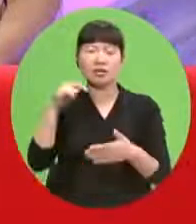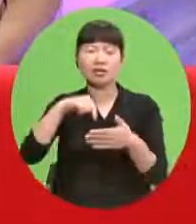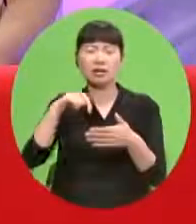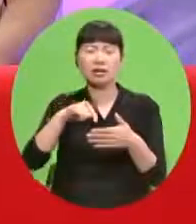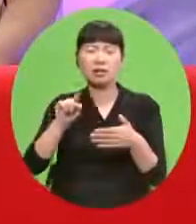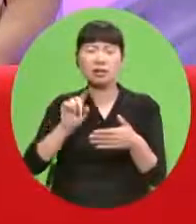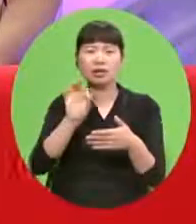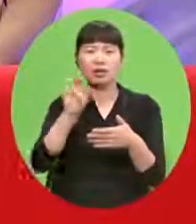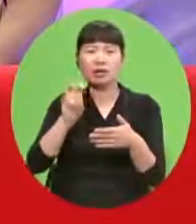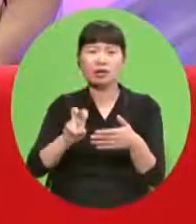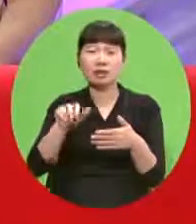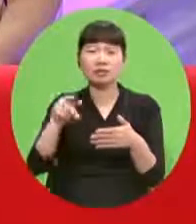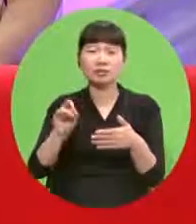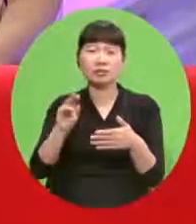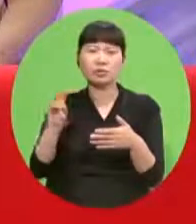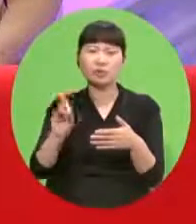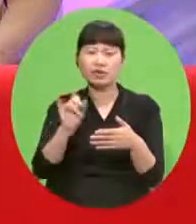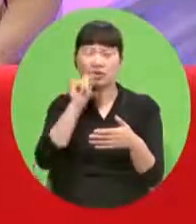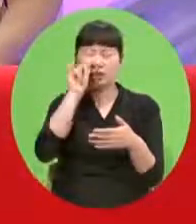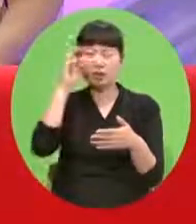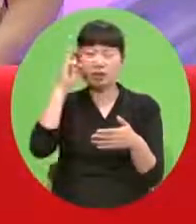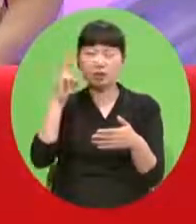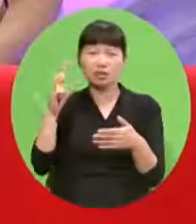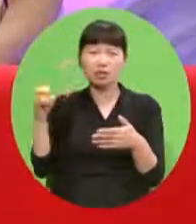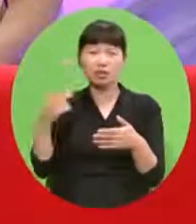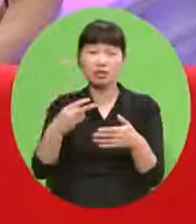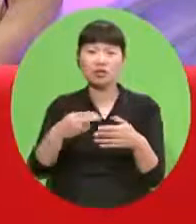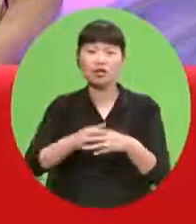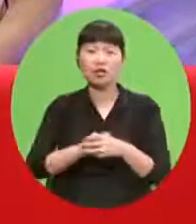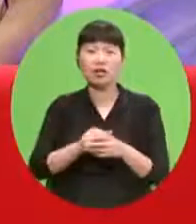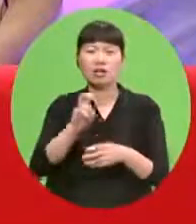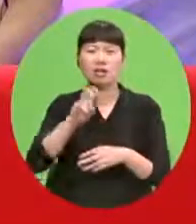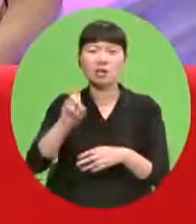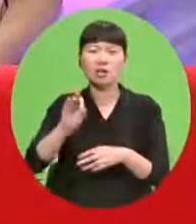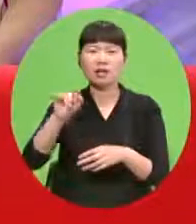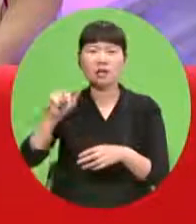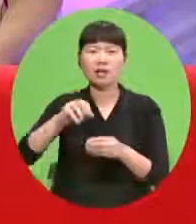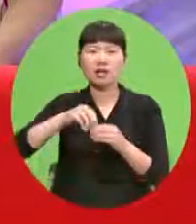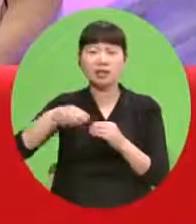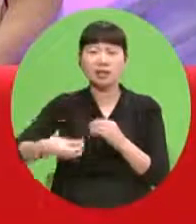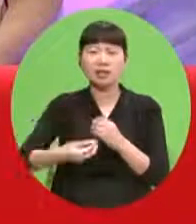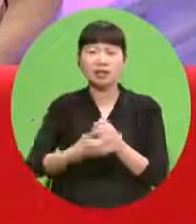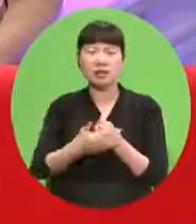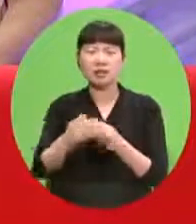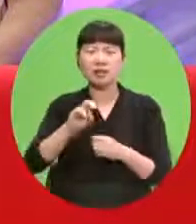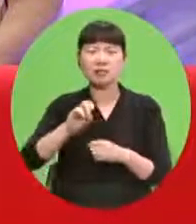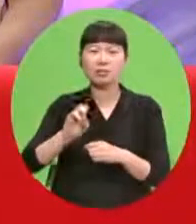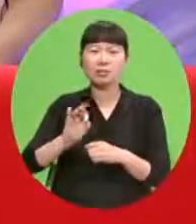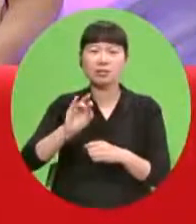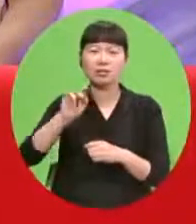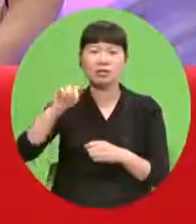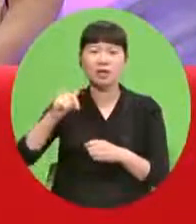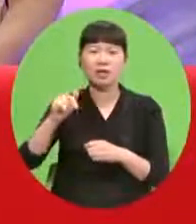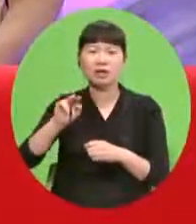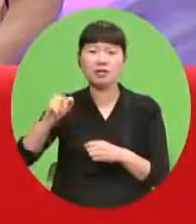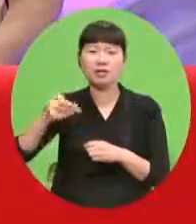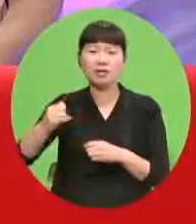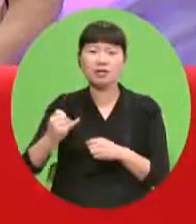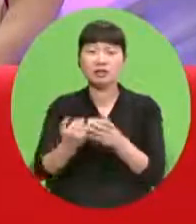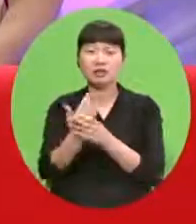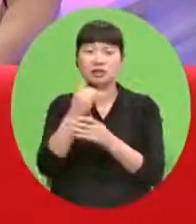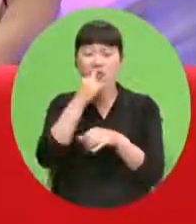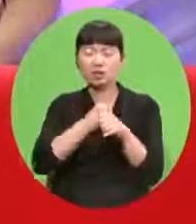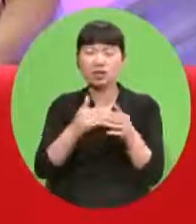뭐 암이나 종양이 있을 수도 있고 그다음에 망막이 떨어져가지고 망막 박리가 온 경우도 있는데 아까 처음에